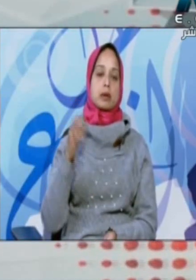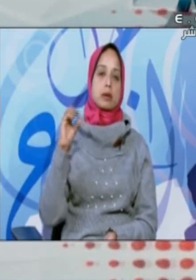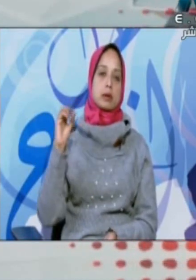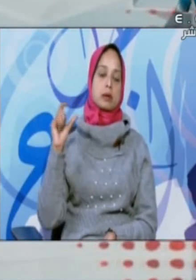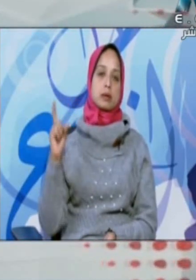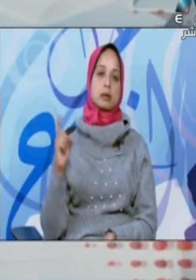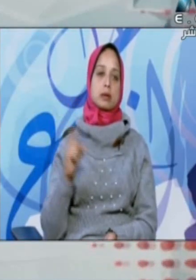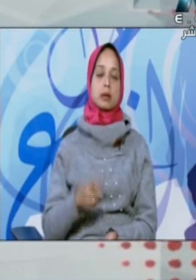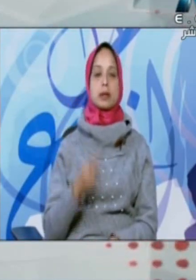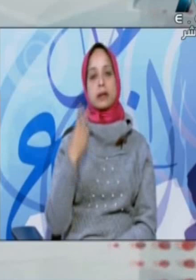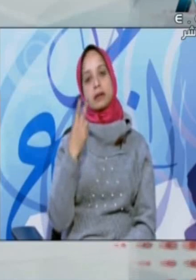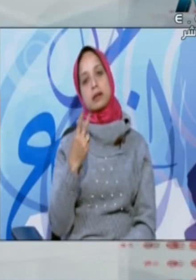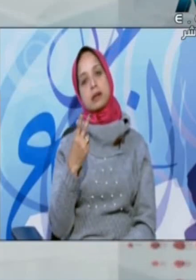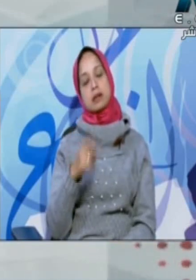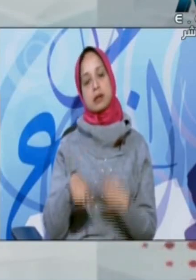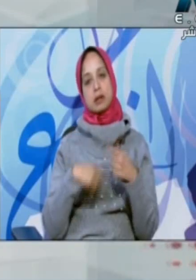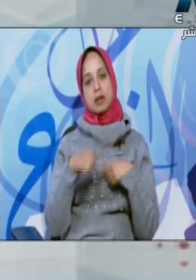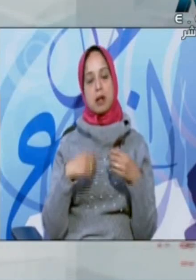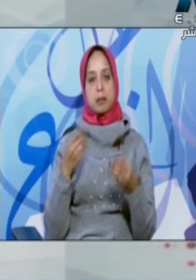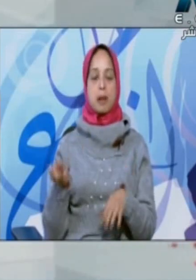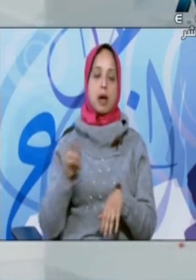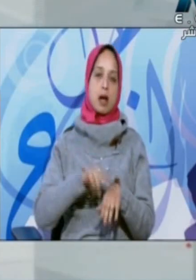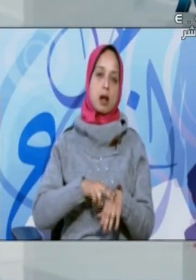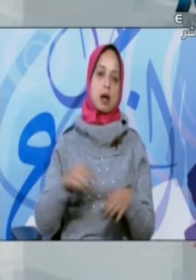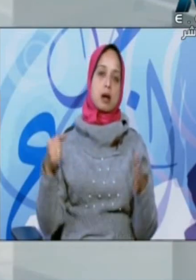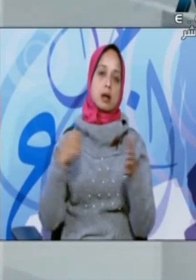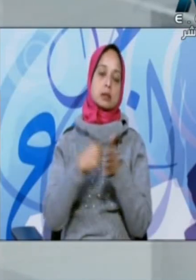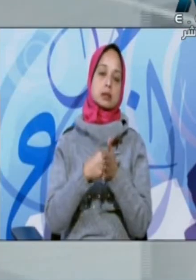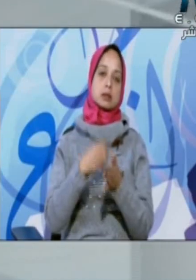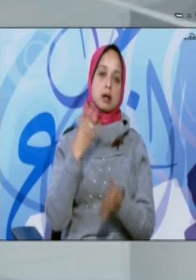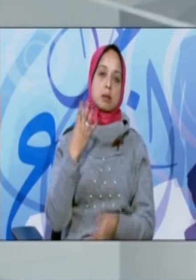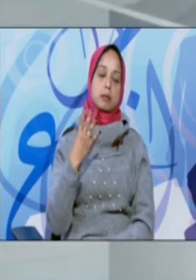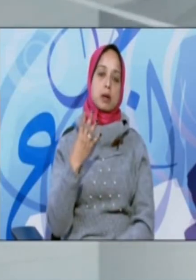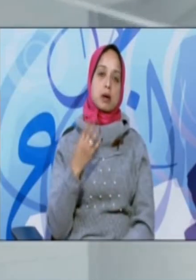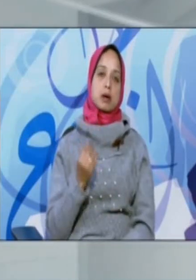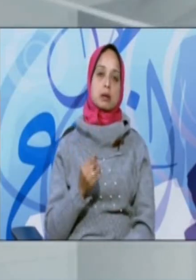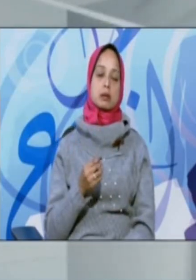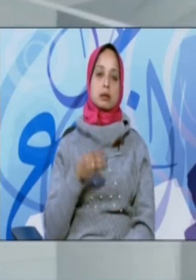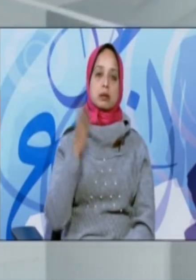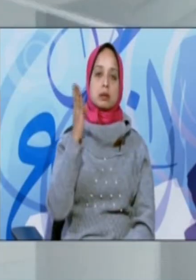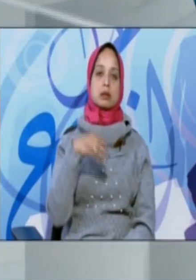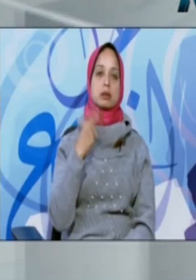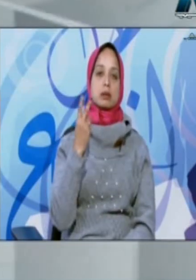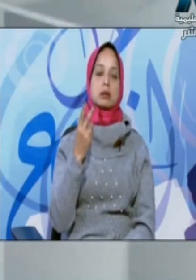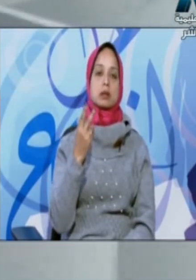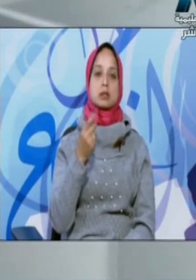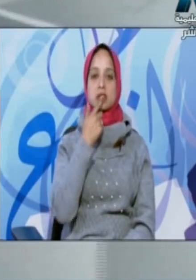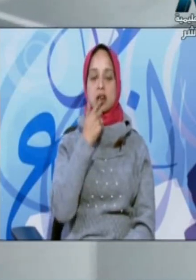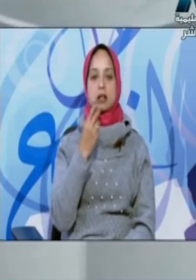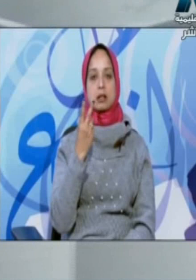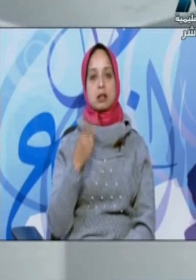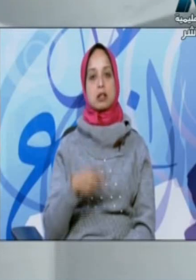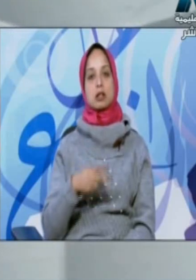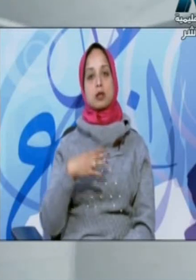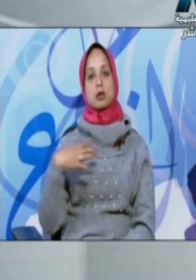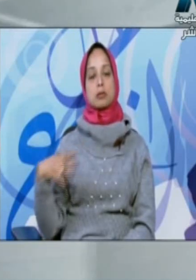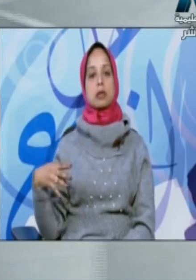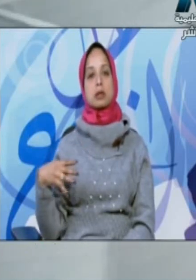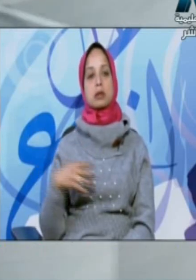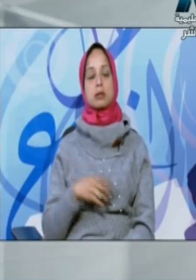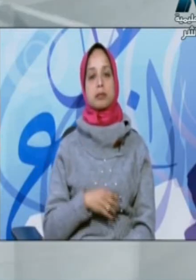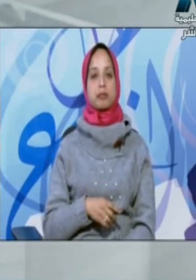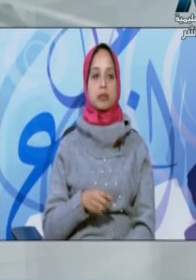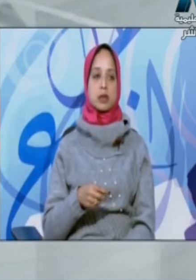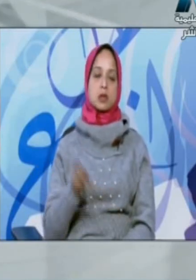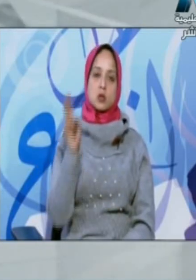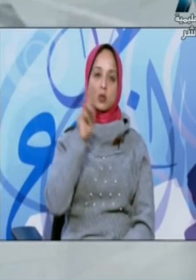استاذ، هنتكلم على حادثة 4 فبراير 42. ده كان من الأسئلة